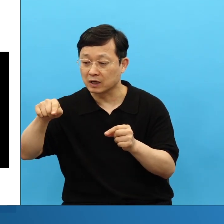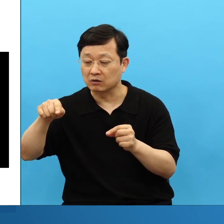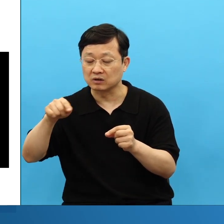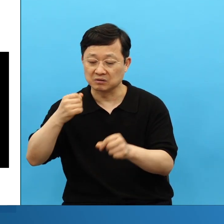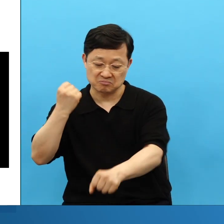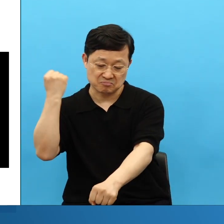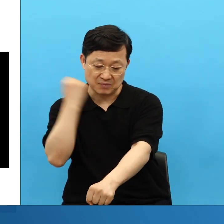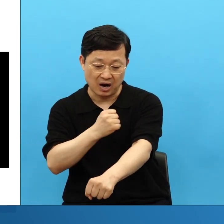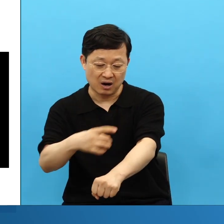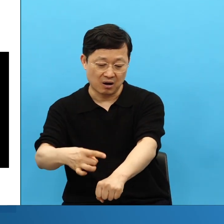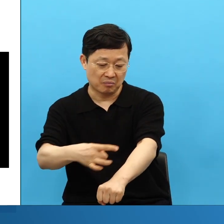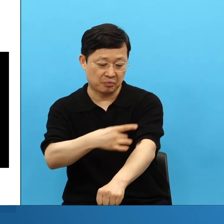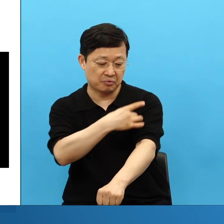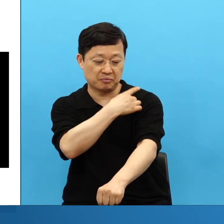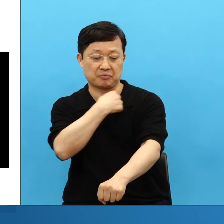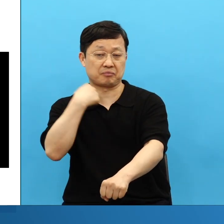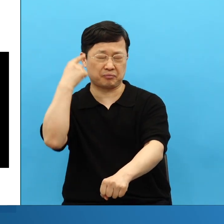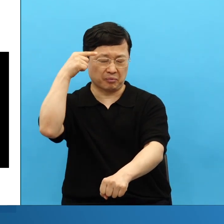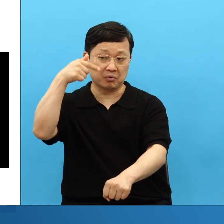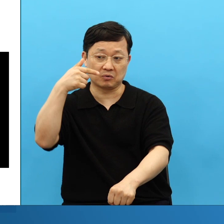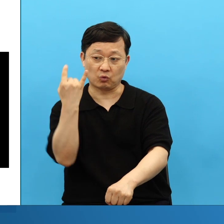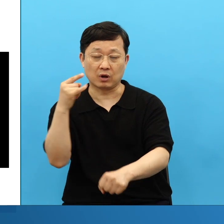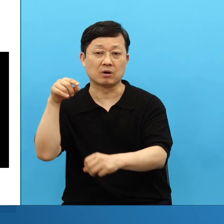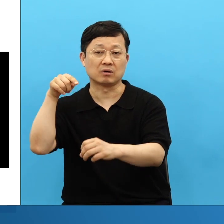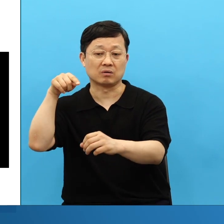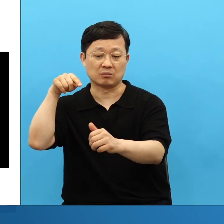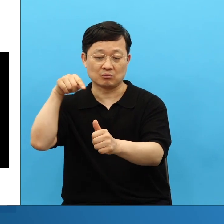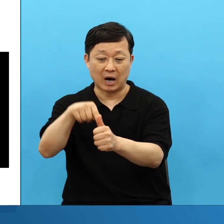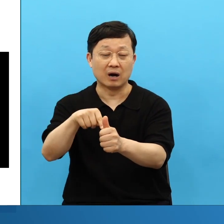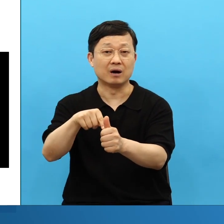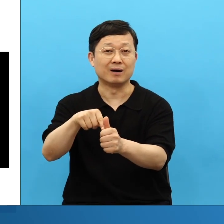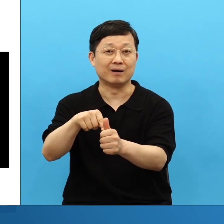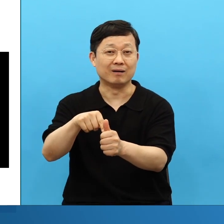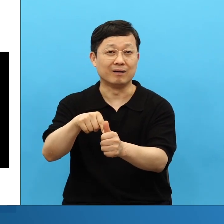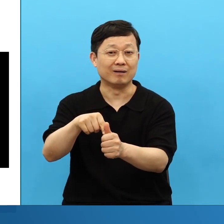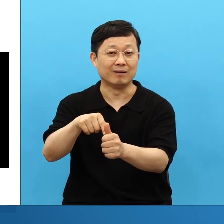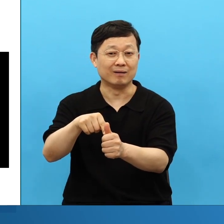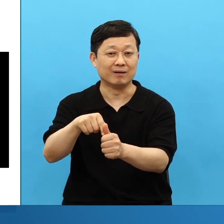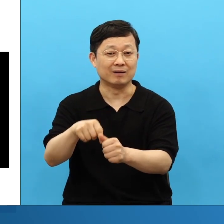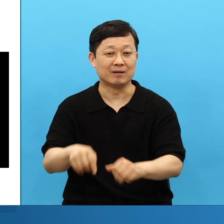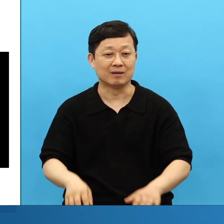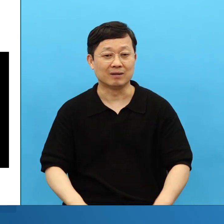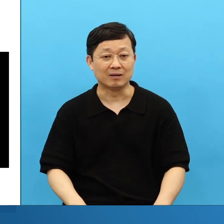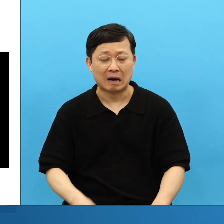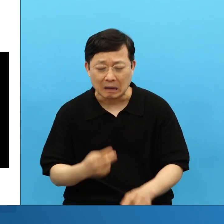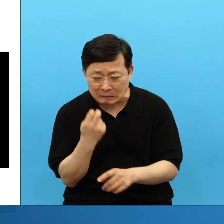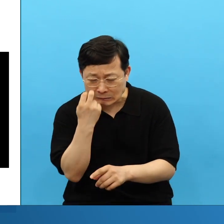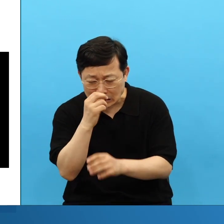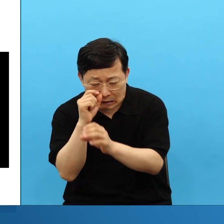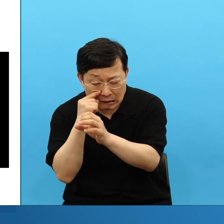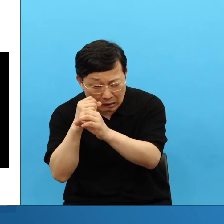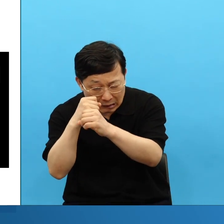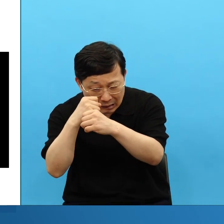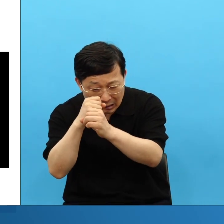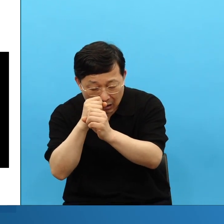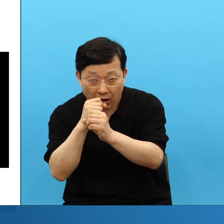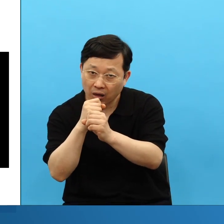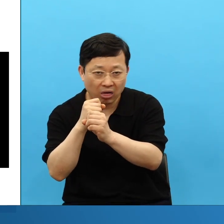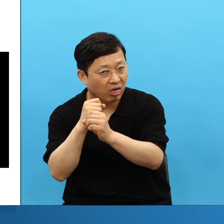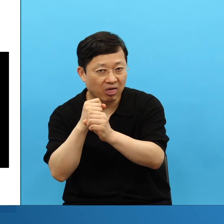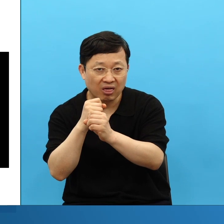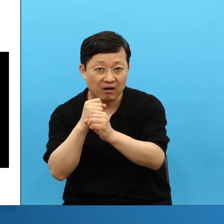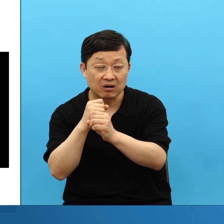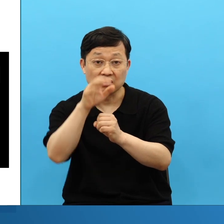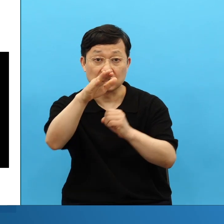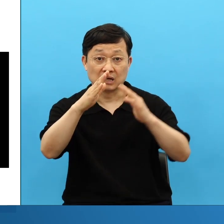하면 선천적으로 중독에 취약합니다. 누가 큰지 작은지 정밀하게 검사해 보기가 어려워요.